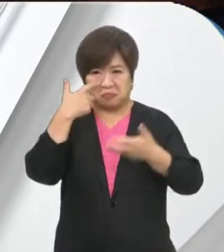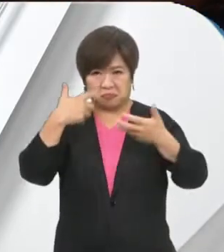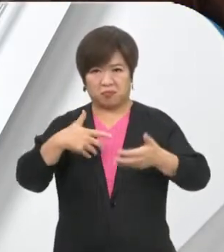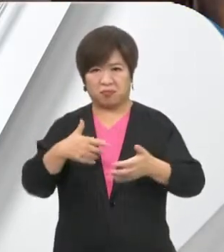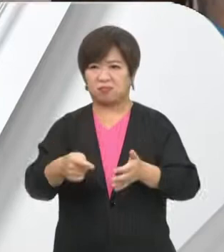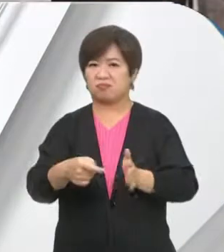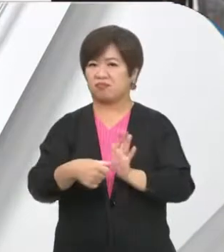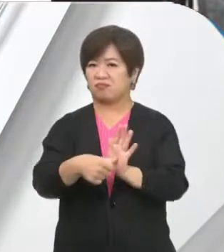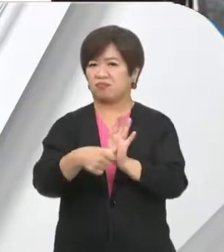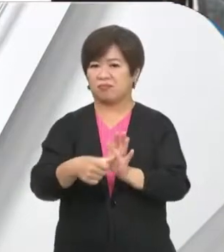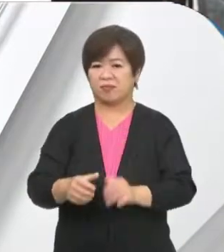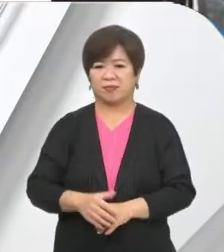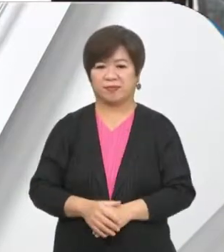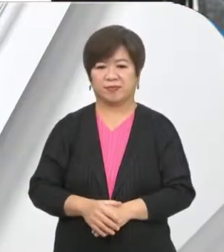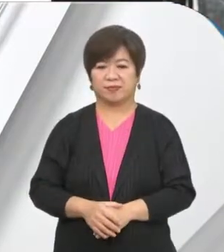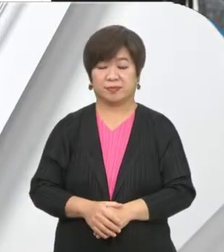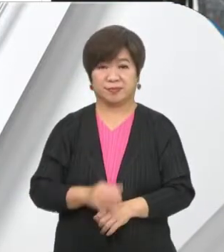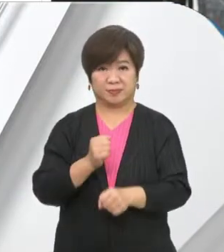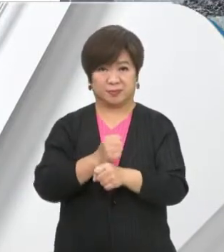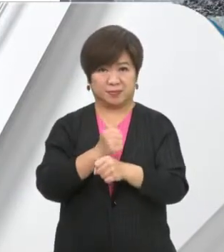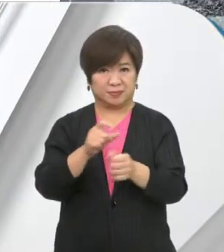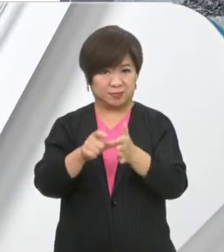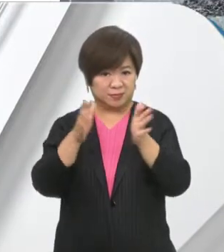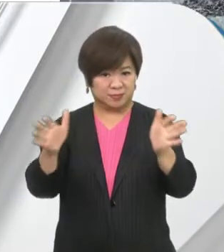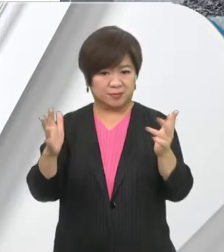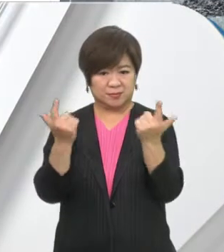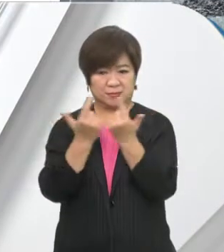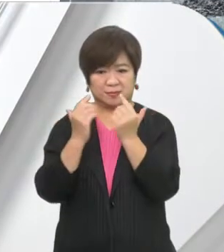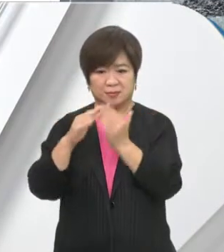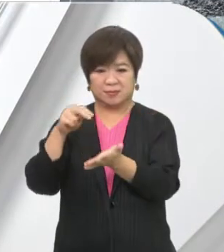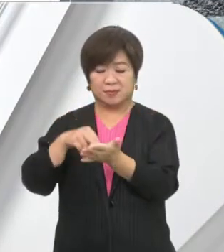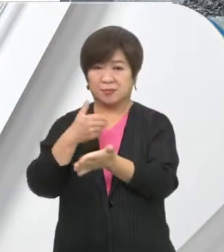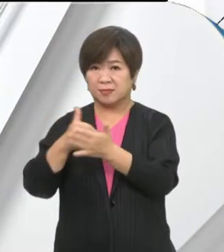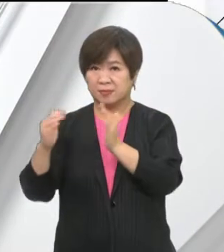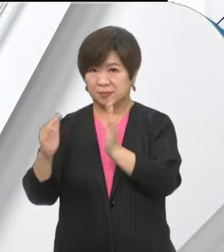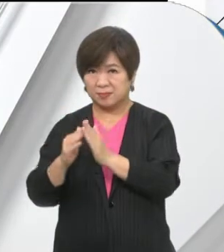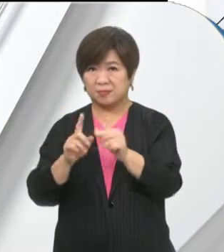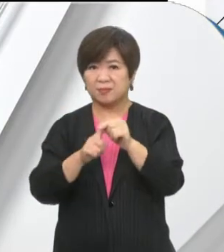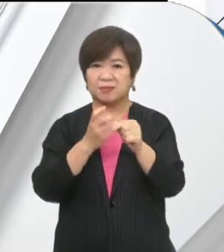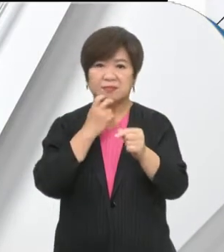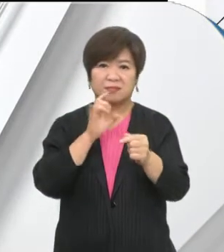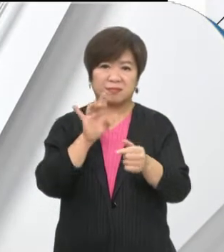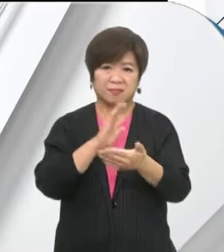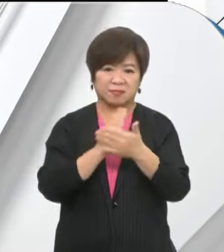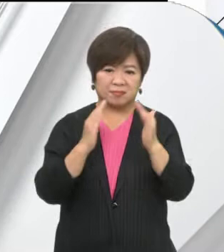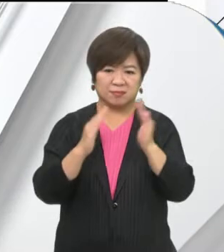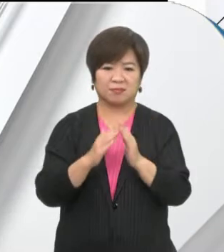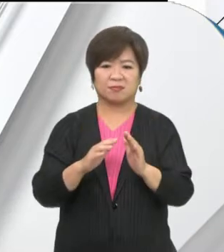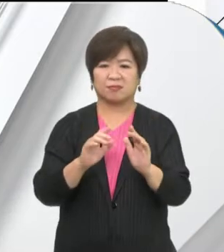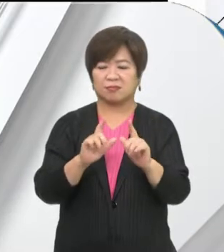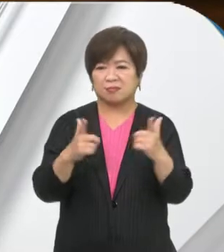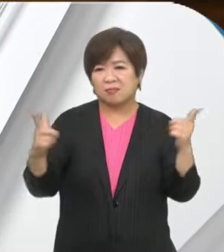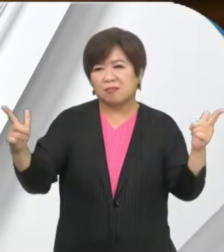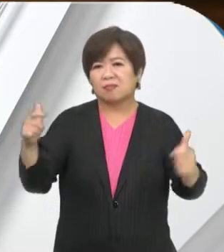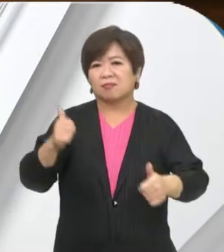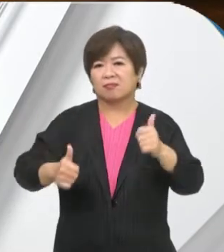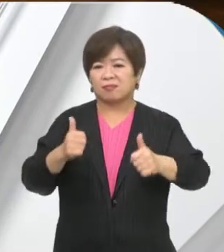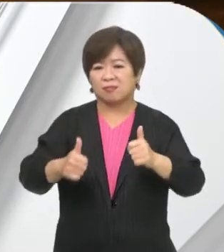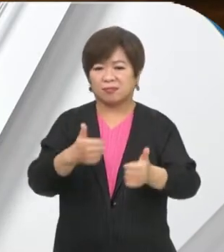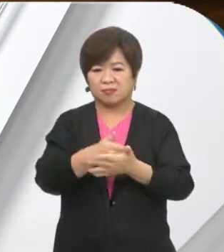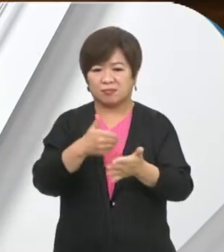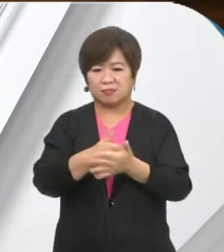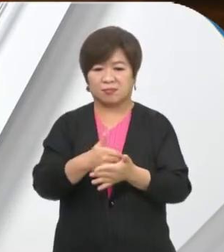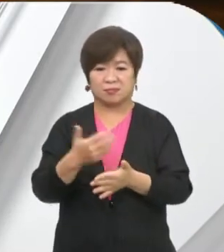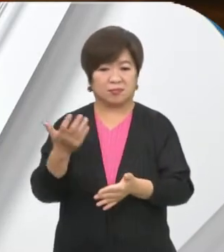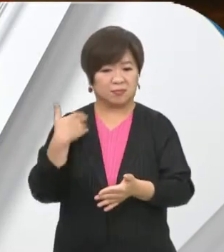筑师。开业期间，是参加台北市的美术馆同中央图书馆来到睇睇细细嘅地图。独连介东西，